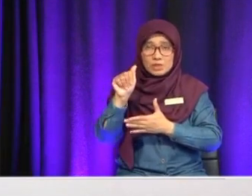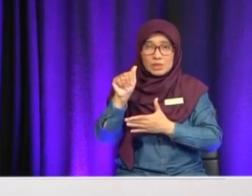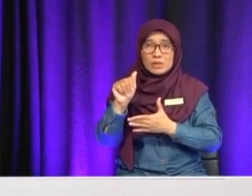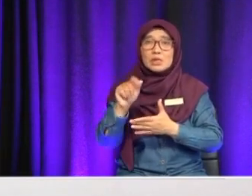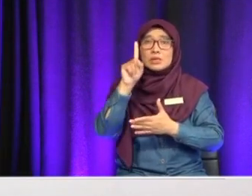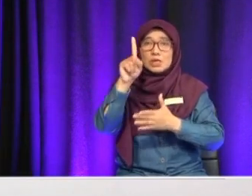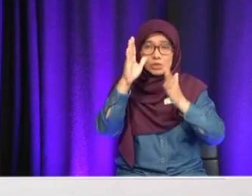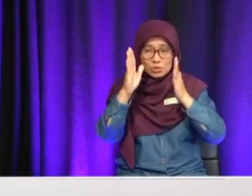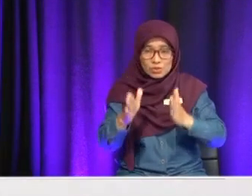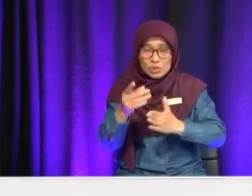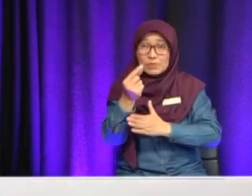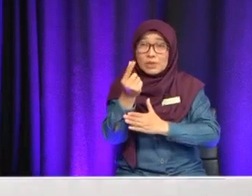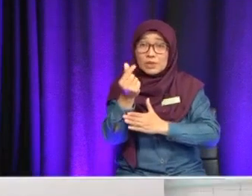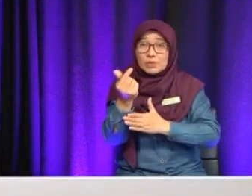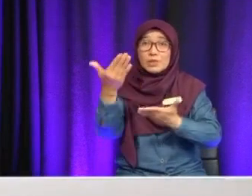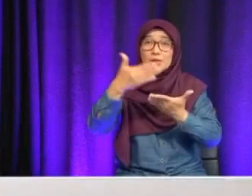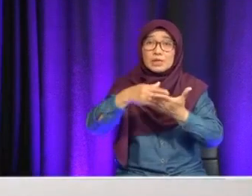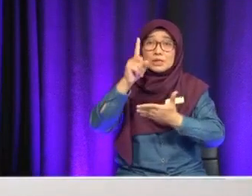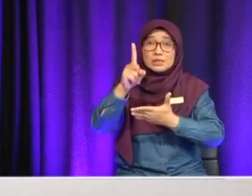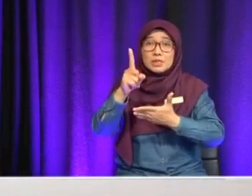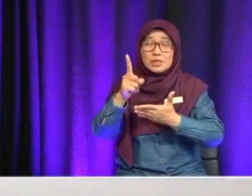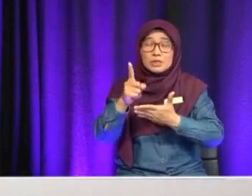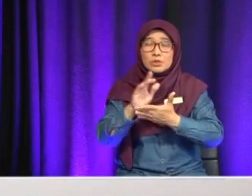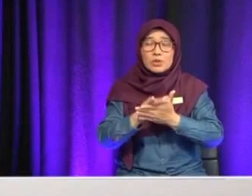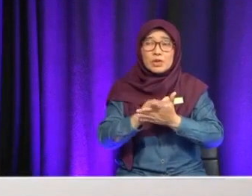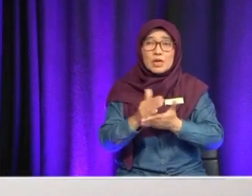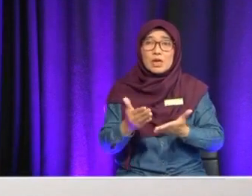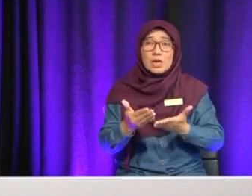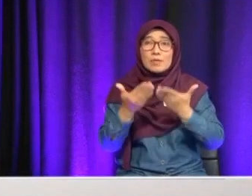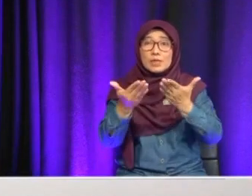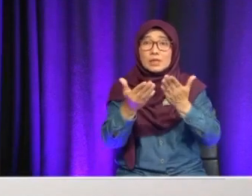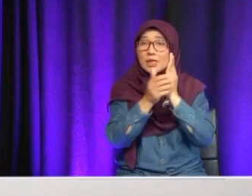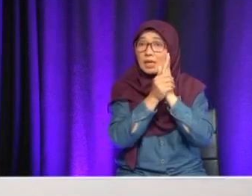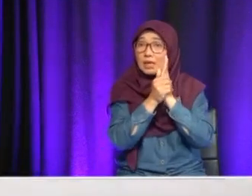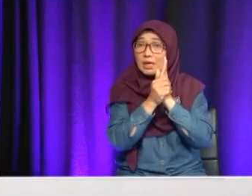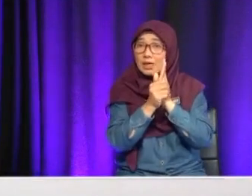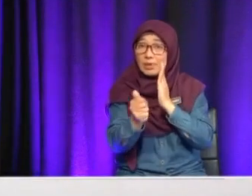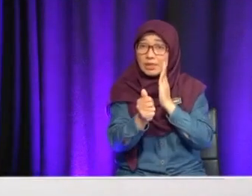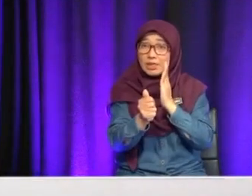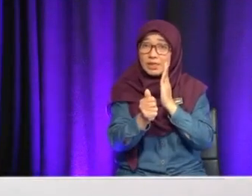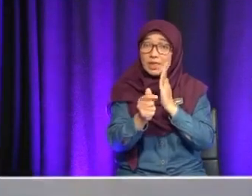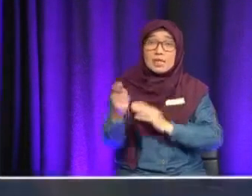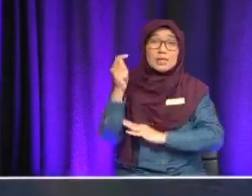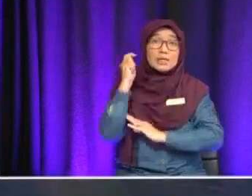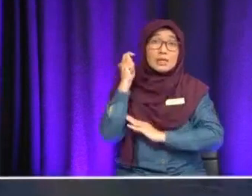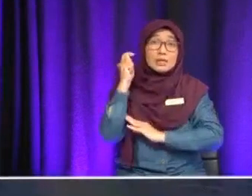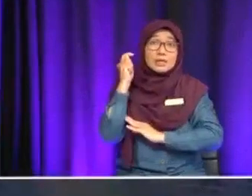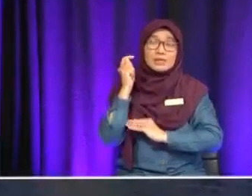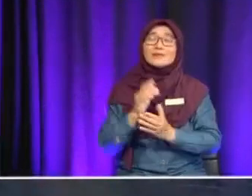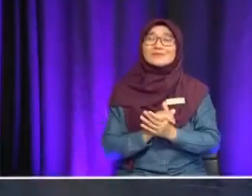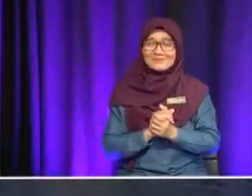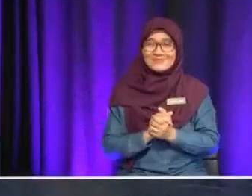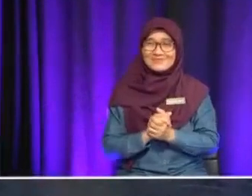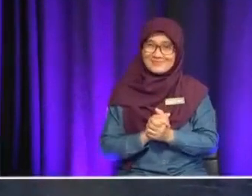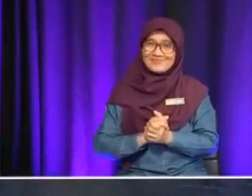tenaga untuk membangunkan perniagaan tersebut. Ahsanta, toyib, bagusnya Hafiz kan. Ustaz